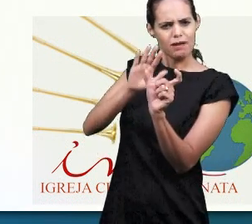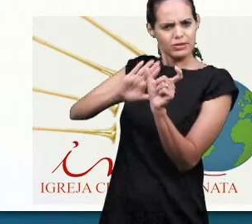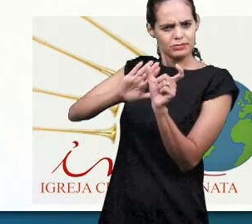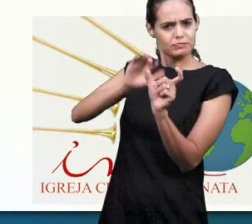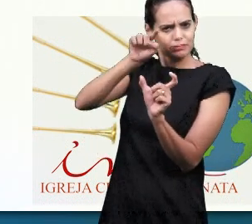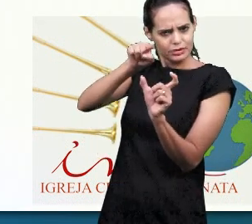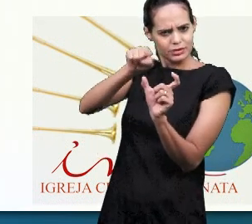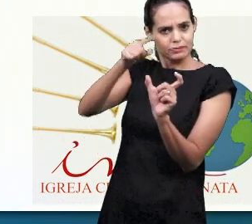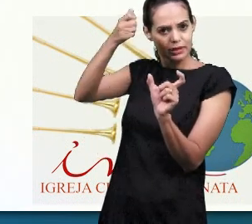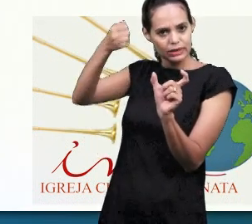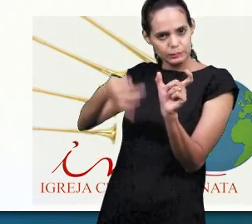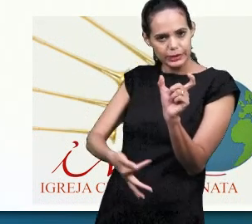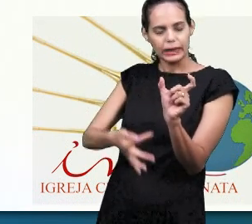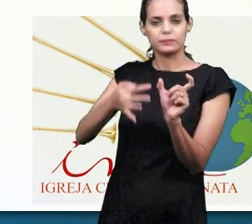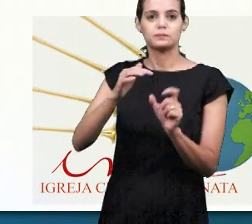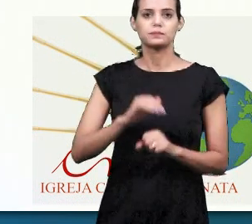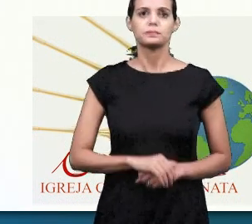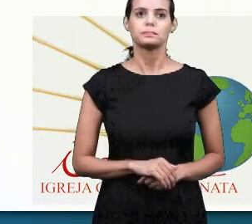question 2,